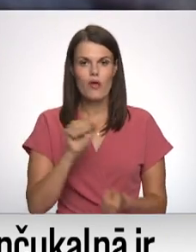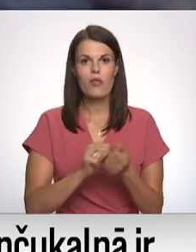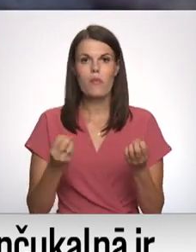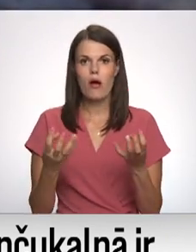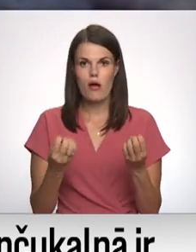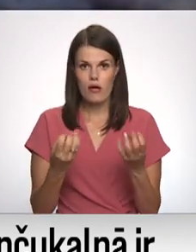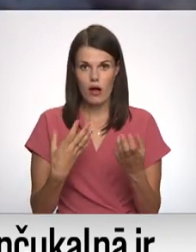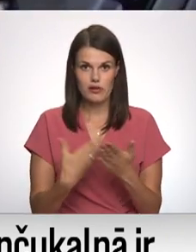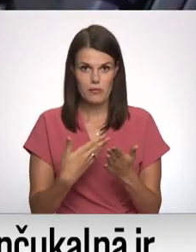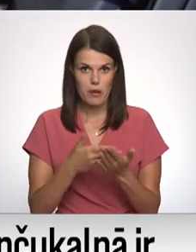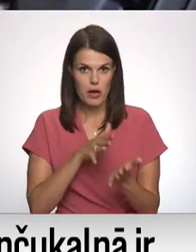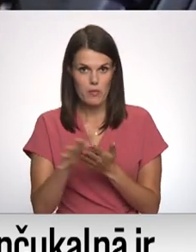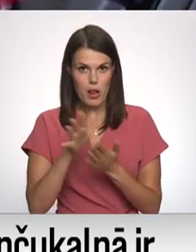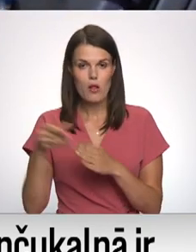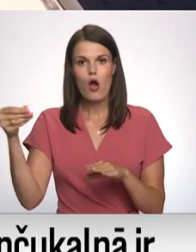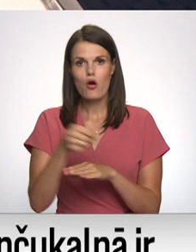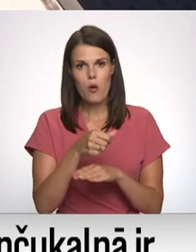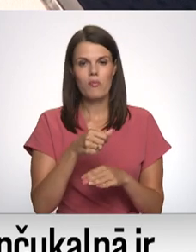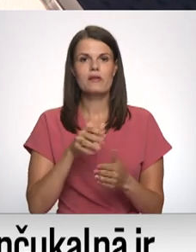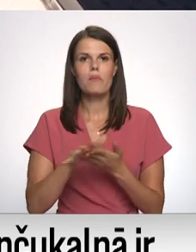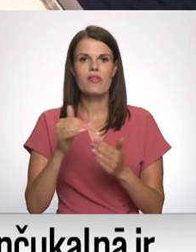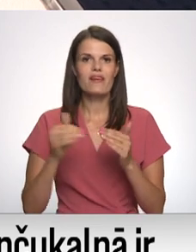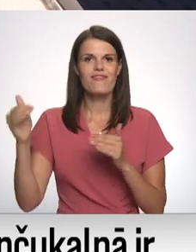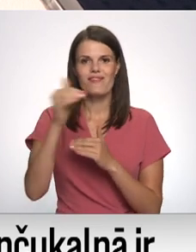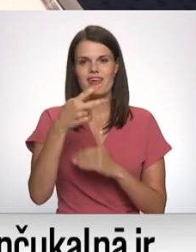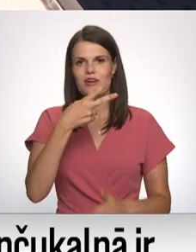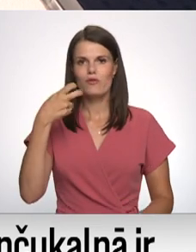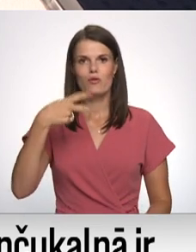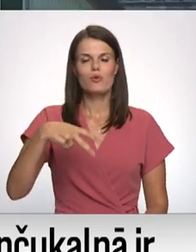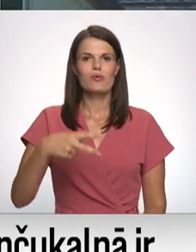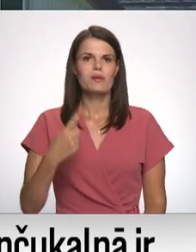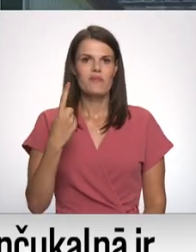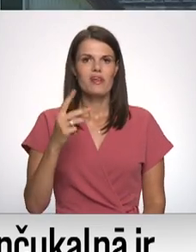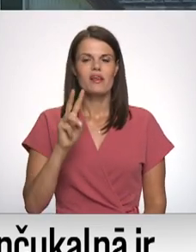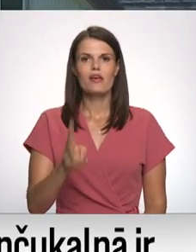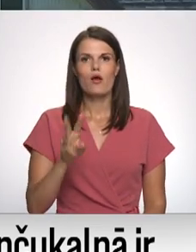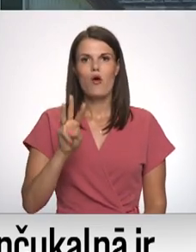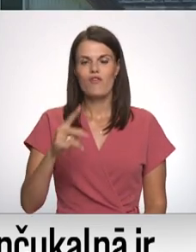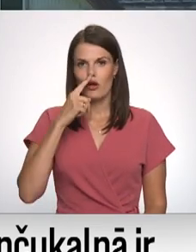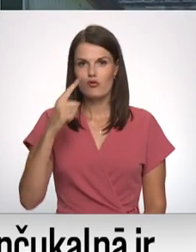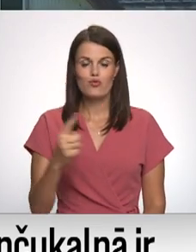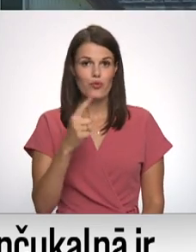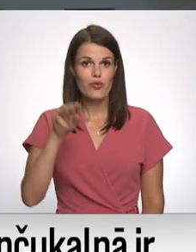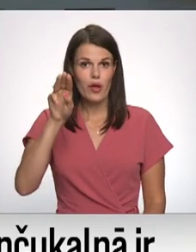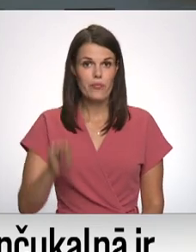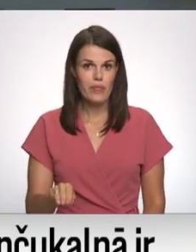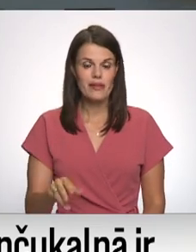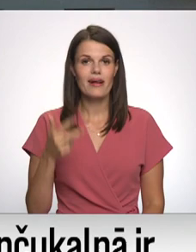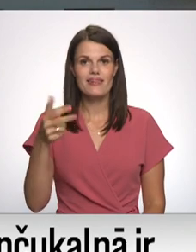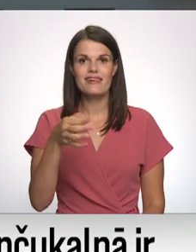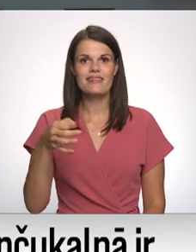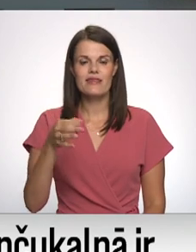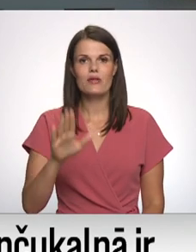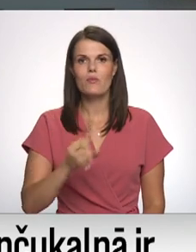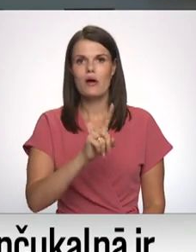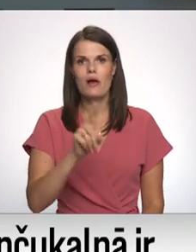gadījumā kompensācija pienākas, ja patēriņš ir virs 221 kilovatu stundas mēnesī. 3 centi par katru